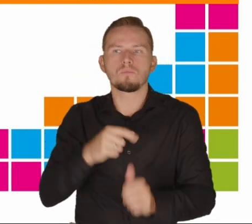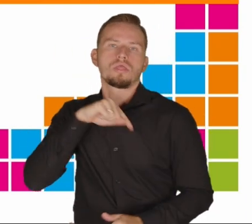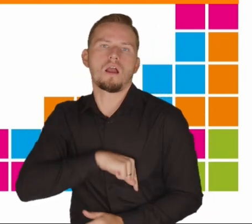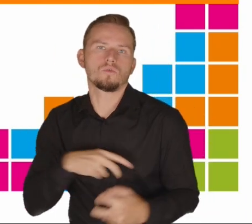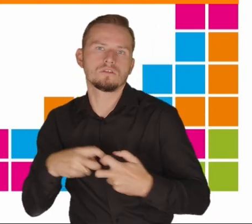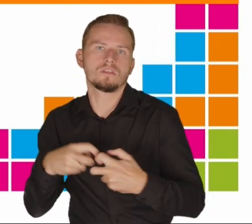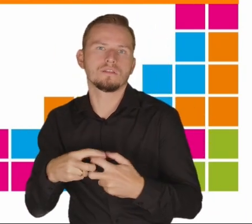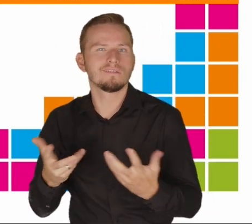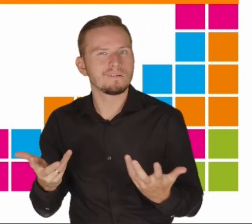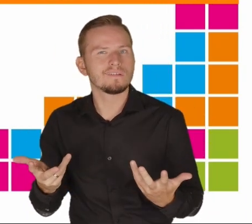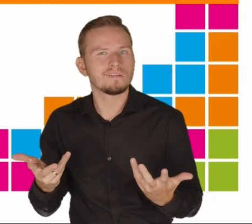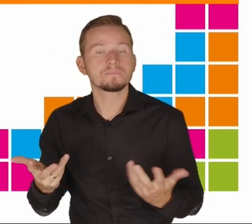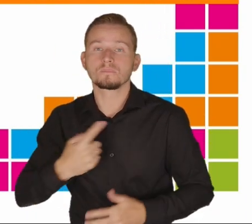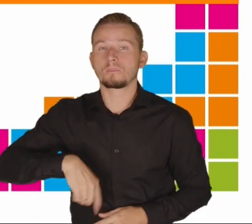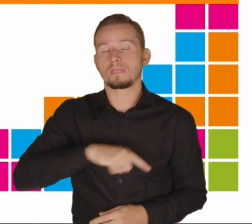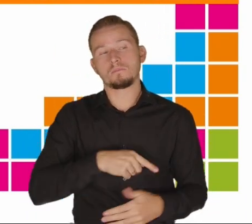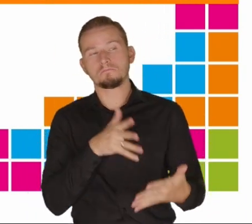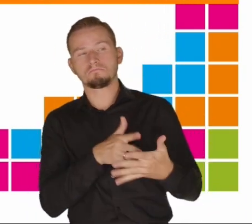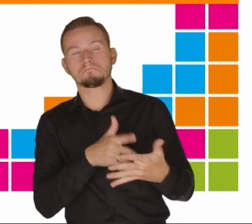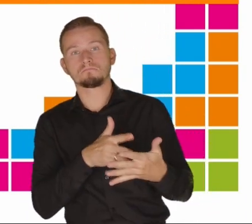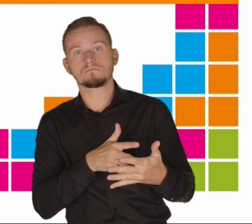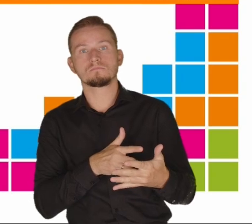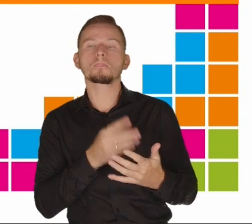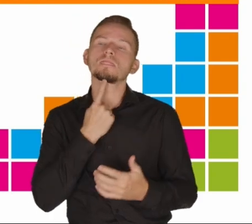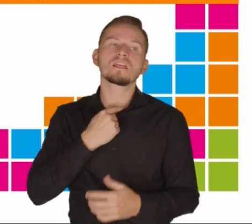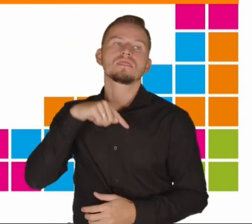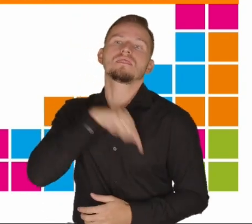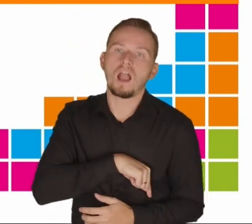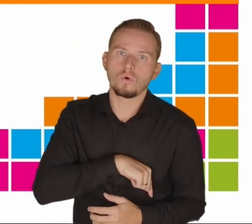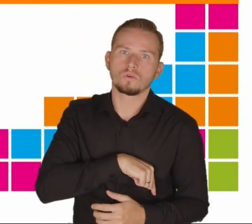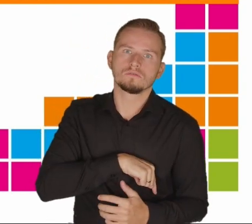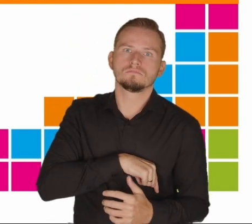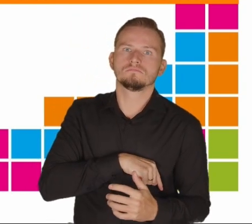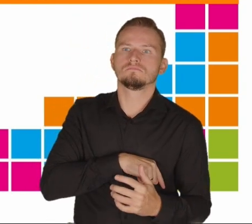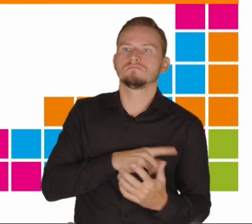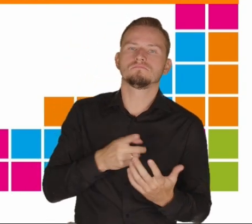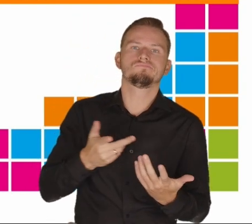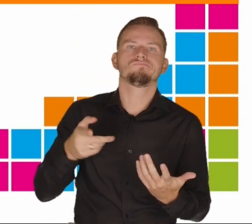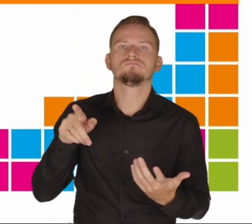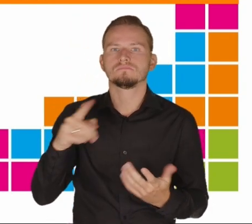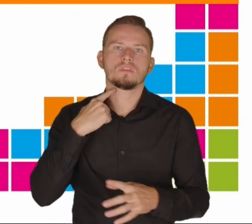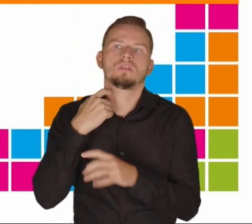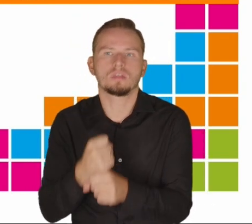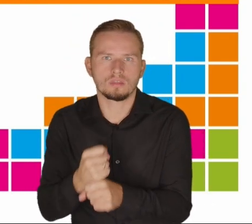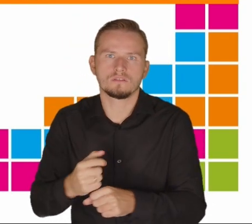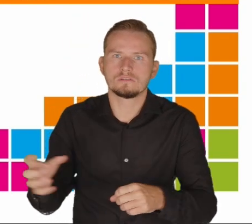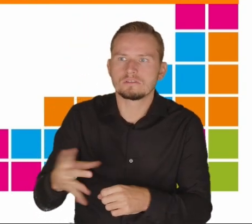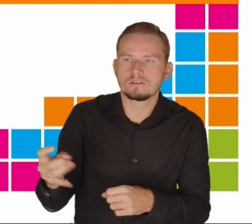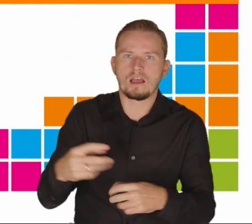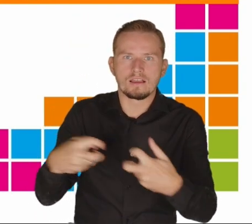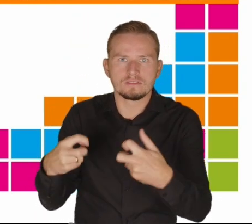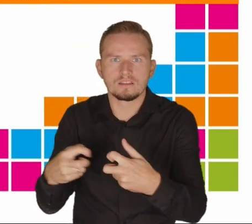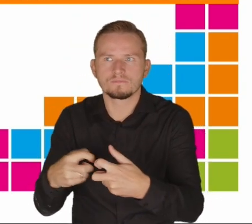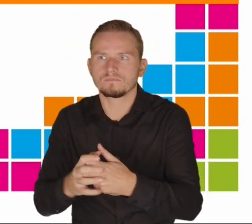używamy tych diagnoz. Ona jest, diagnoza uzależnienia od grania w internecie pojawiła się zarówno w DSM-5, jak i